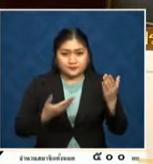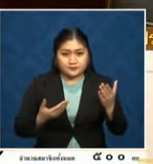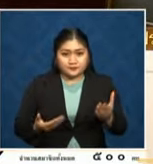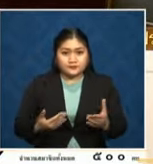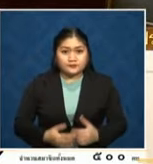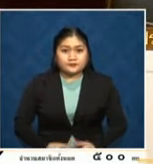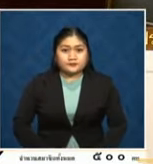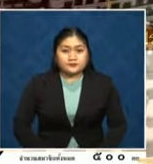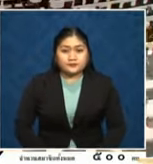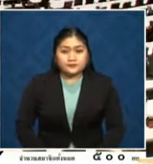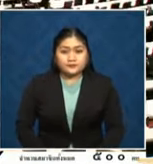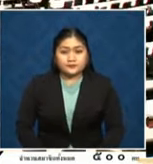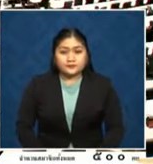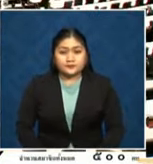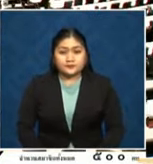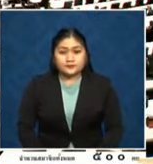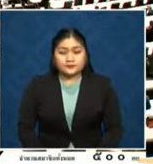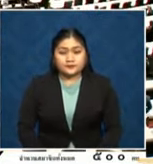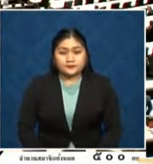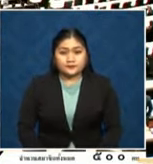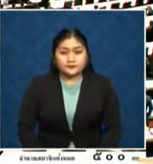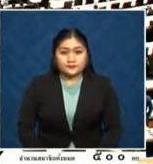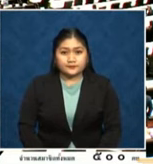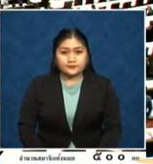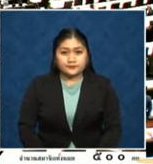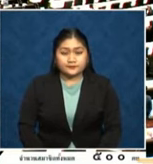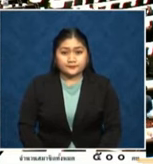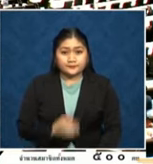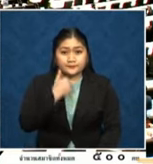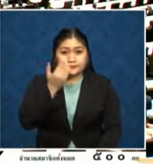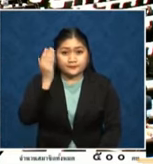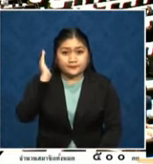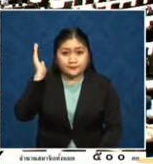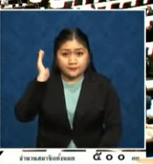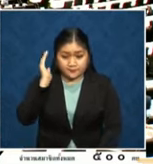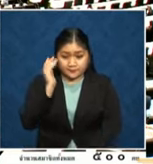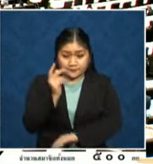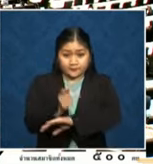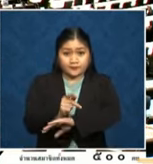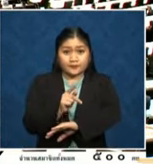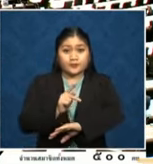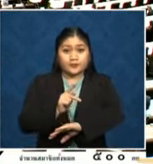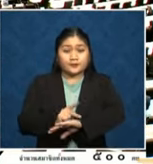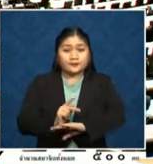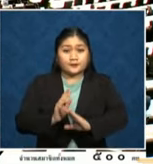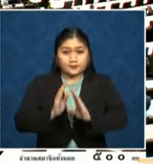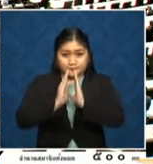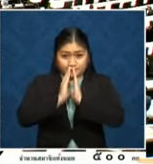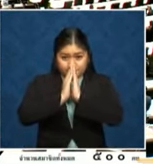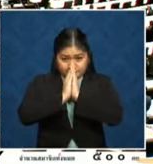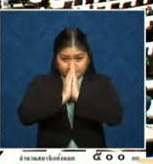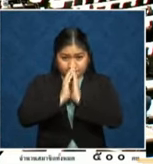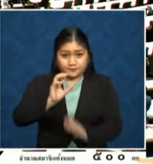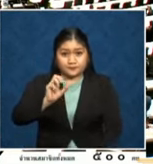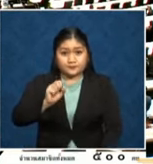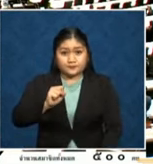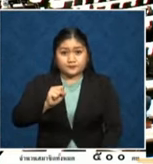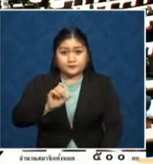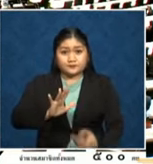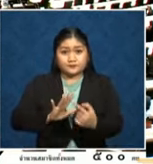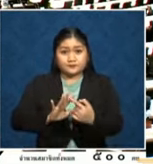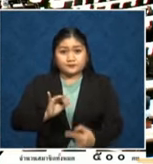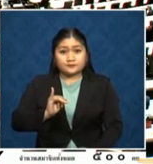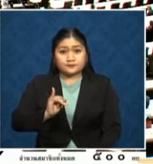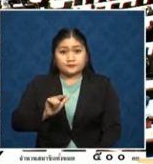แนปีแนครับ บิสมิลลาฮิรเราะห์มานิรเรียนท่านประธานสภาผู้แทนราษฎรที่เคารพผมสุไลมานบือแนปี